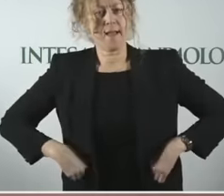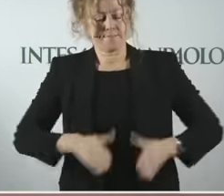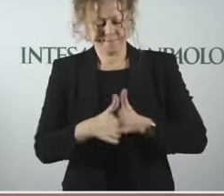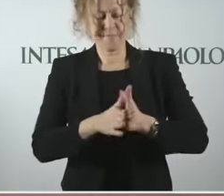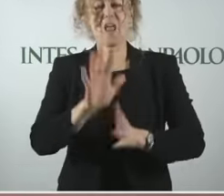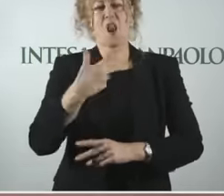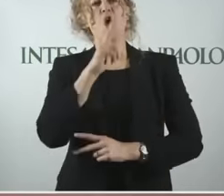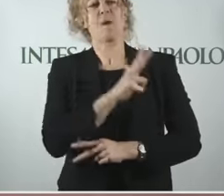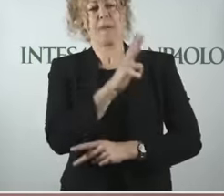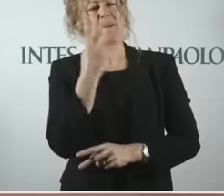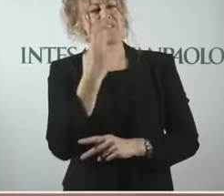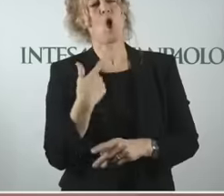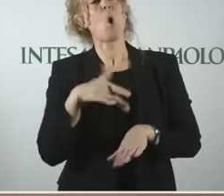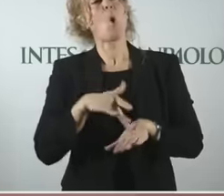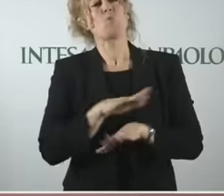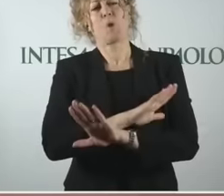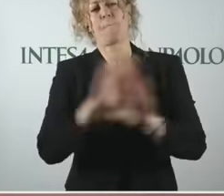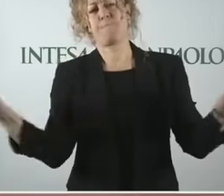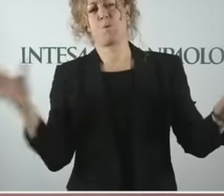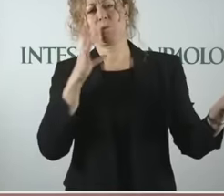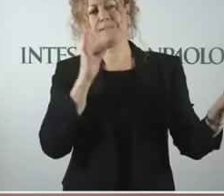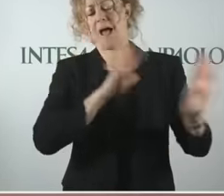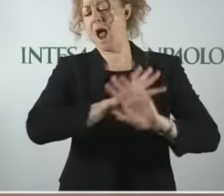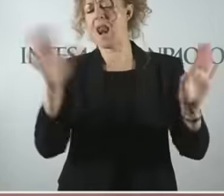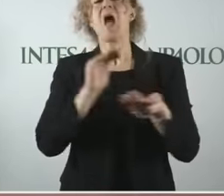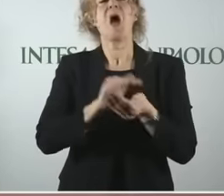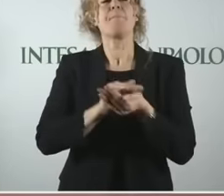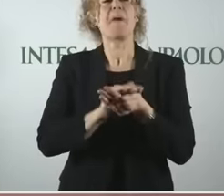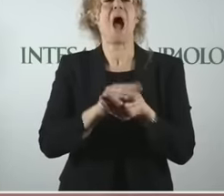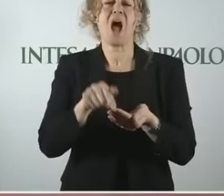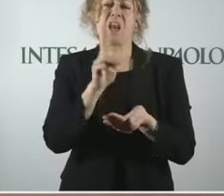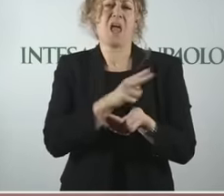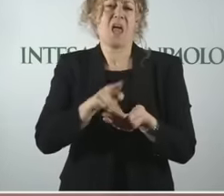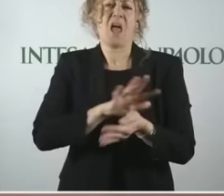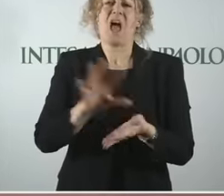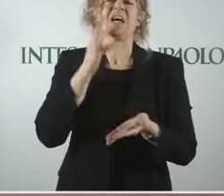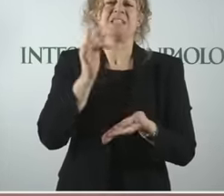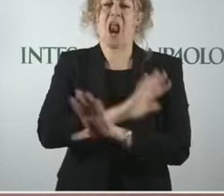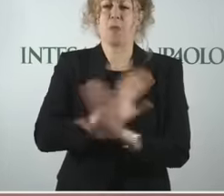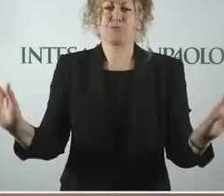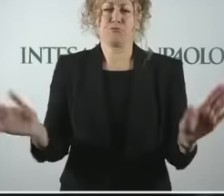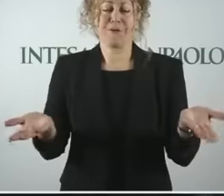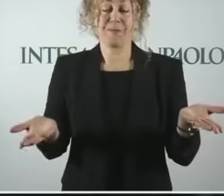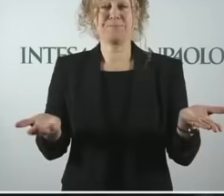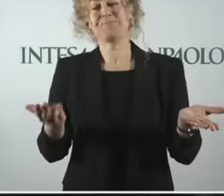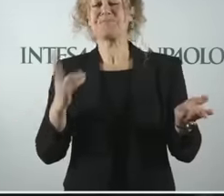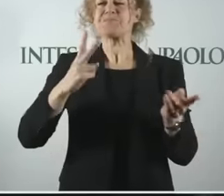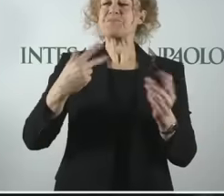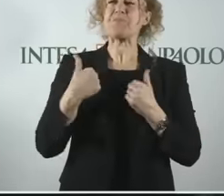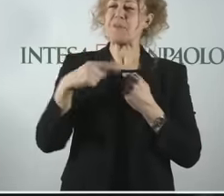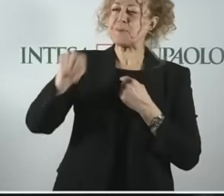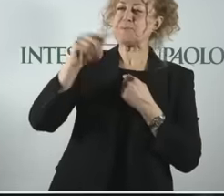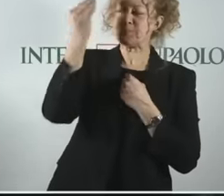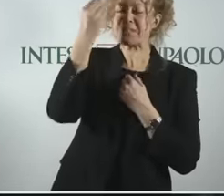usiamo più il sale nel pane non ce lo mettiamo in realtà sapete perché mi lascia in dubbio questa